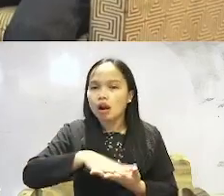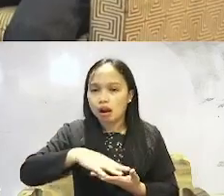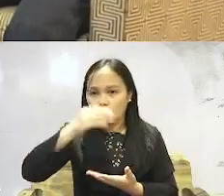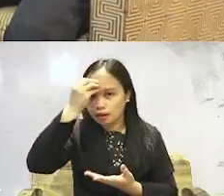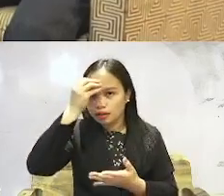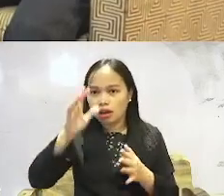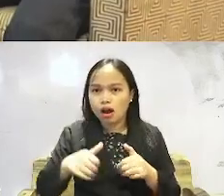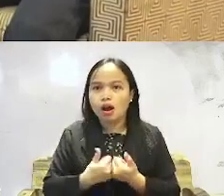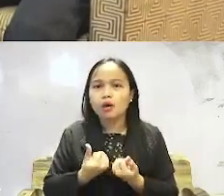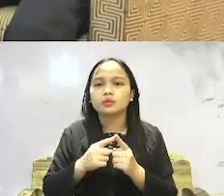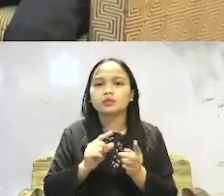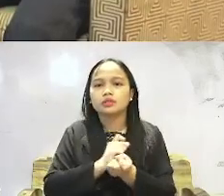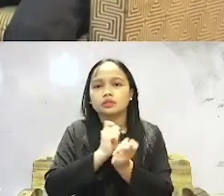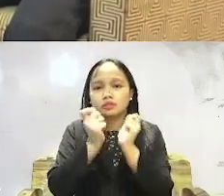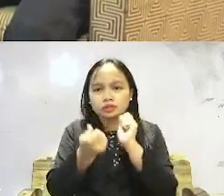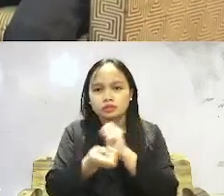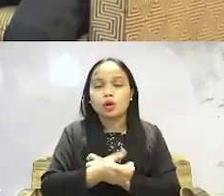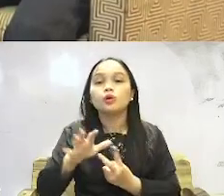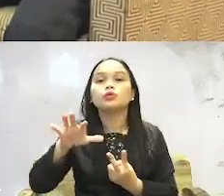how to transform.